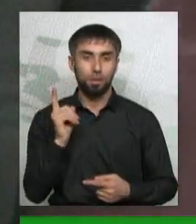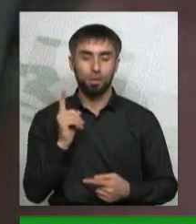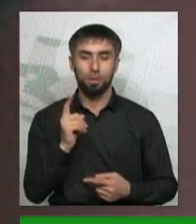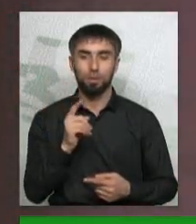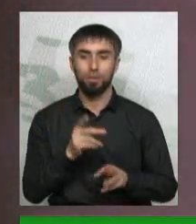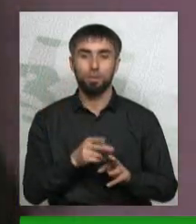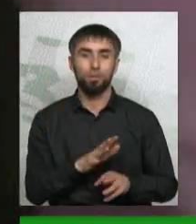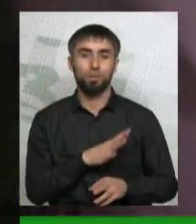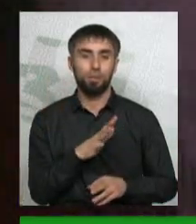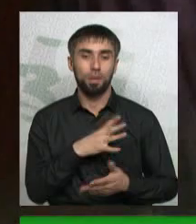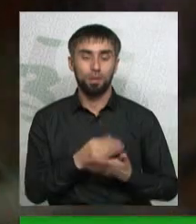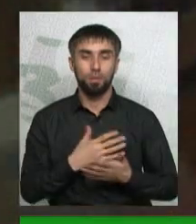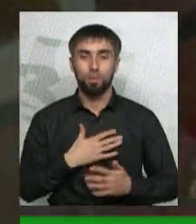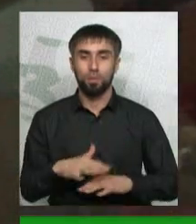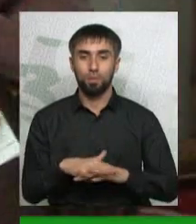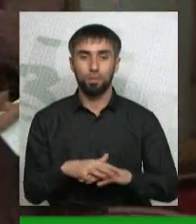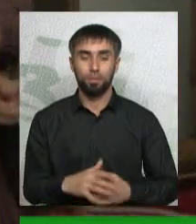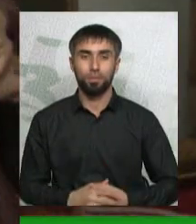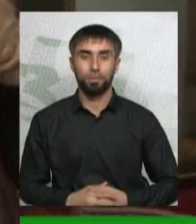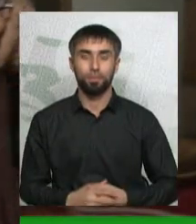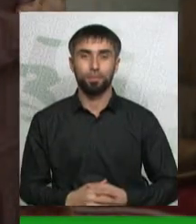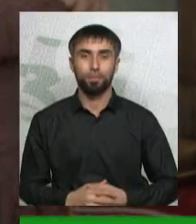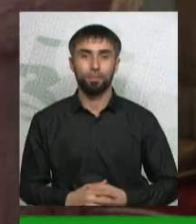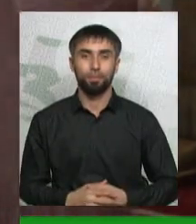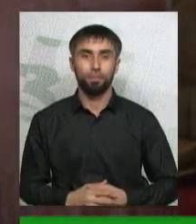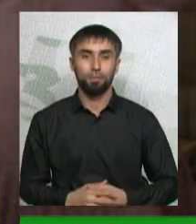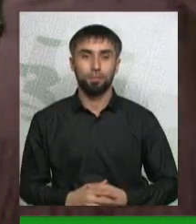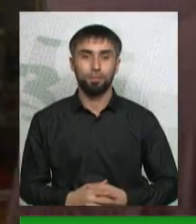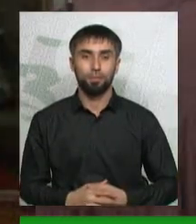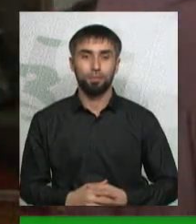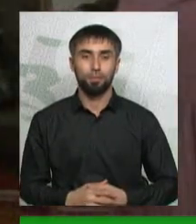обычаях и традициях нашего народа. Ада Мережкова, Ахмед Горбаков, Новости 24.